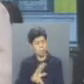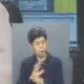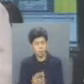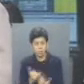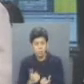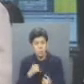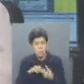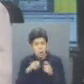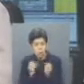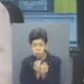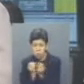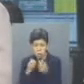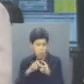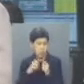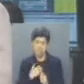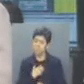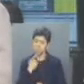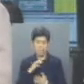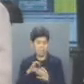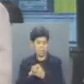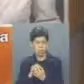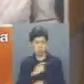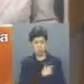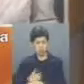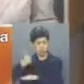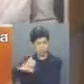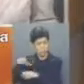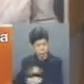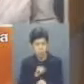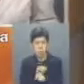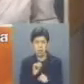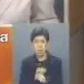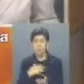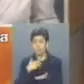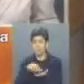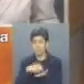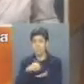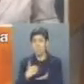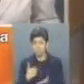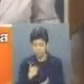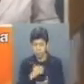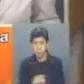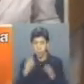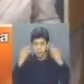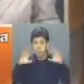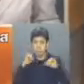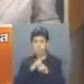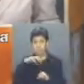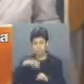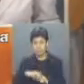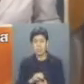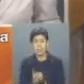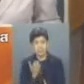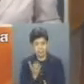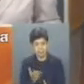ลางความขัดแย้งนั้นก็ไม่ควรดึงสถาบันเข้ามาเกี่ยวข้องค่ะติดตามจากคุณอัชราโพสีรายงานมาจากทำเนียบรัฐบาลค่ะเชิญคุณอัช